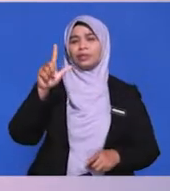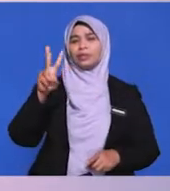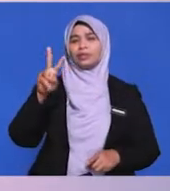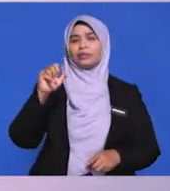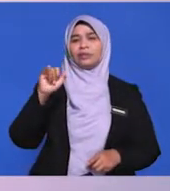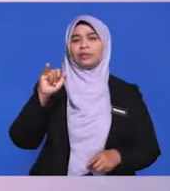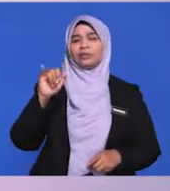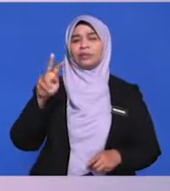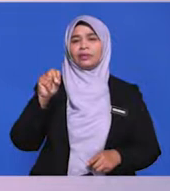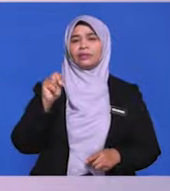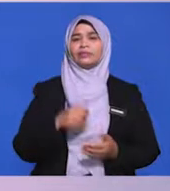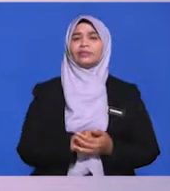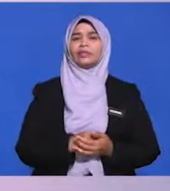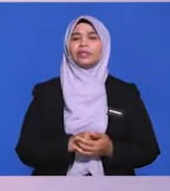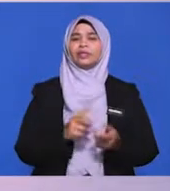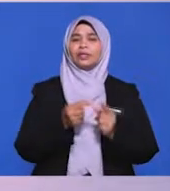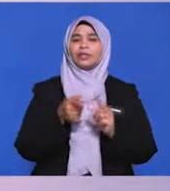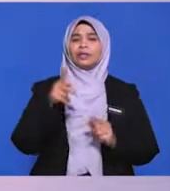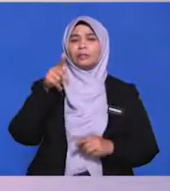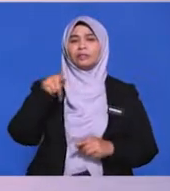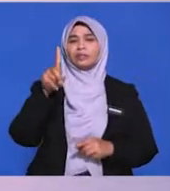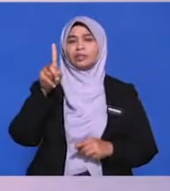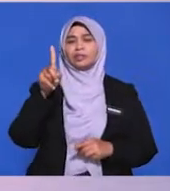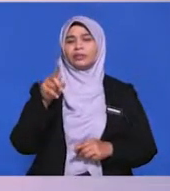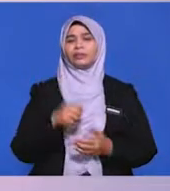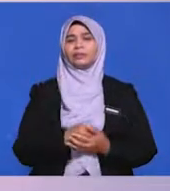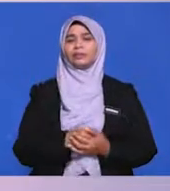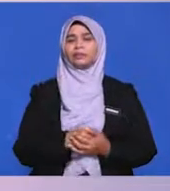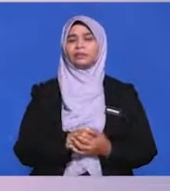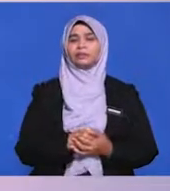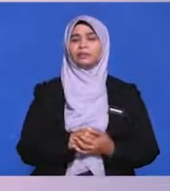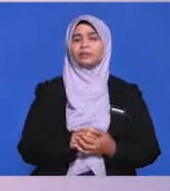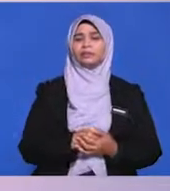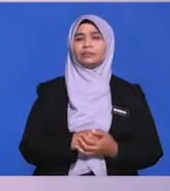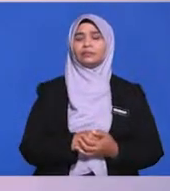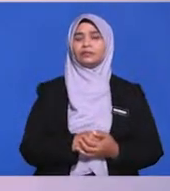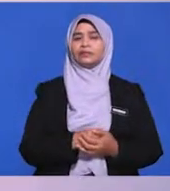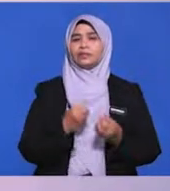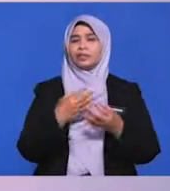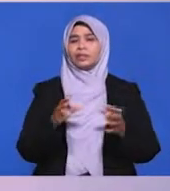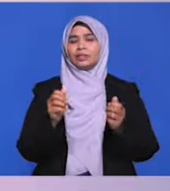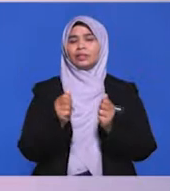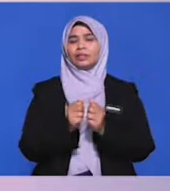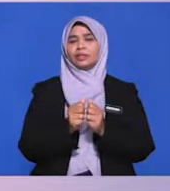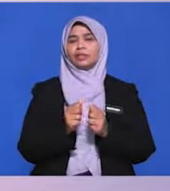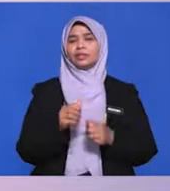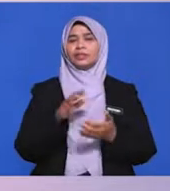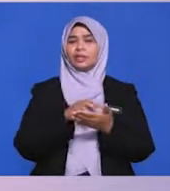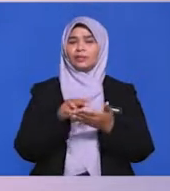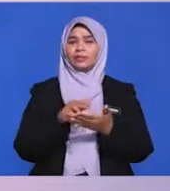gantikan semua maklumat di dalam rumus sekarang terselesaikan dengan menggunakan hak